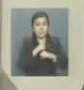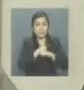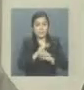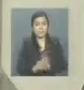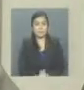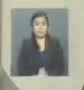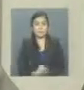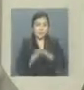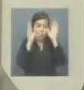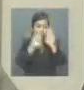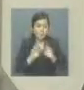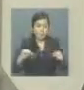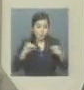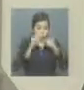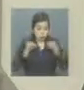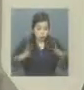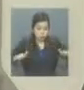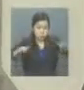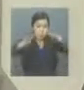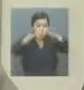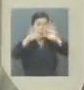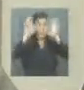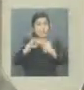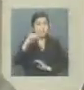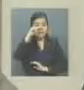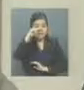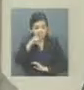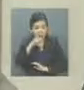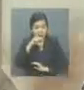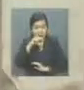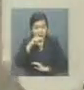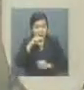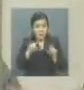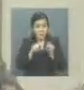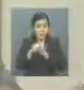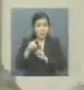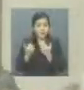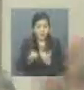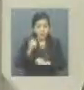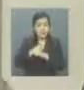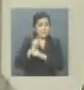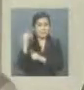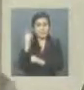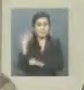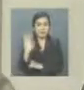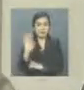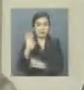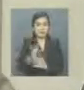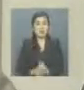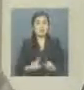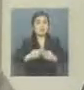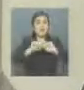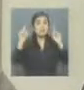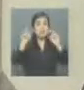ะของมัสยิดนั้นจะไม่ออกเป็นไทยที่เราคนรุ่นหลังเรามาสร้างมัสยิดนะครับแต่จะเป็นมัสยิด